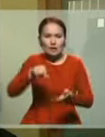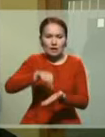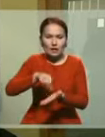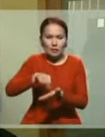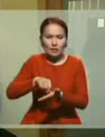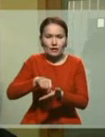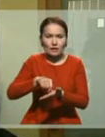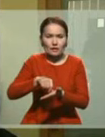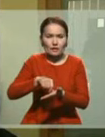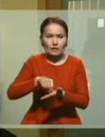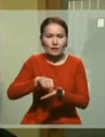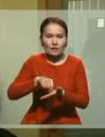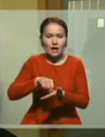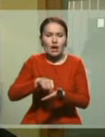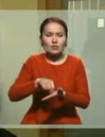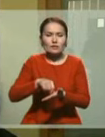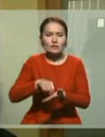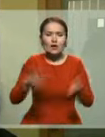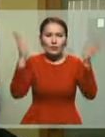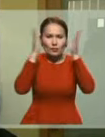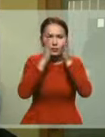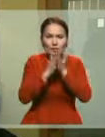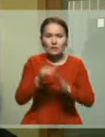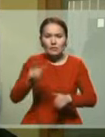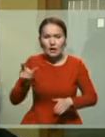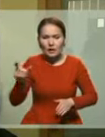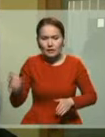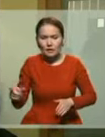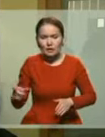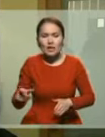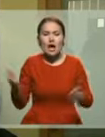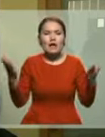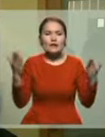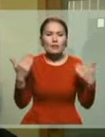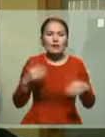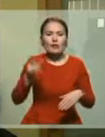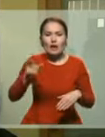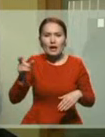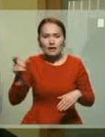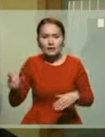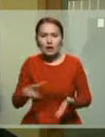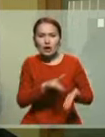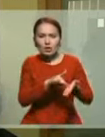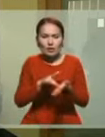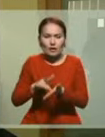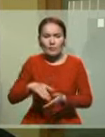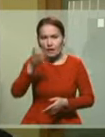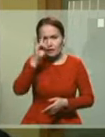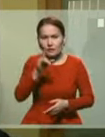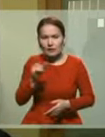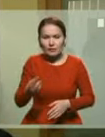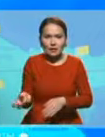жерге баратын діни қажылар, демалуға келетін Қазақстан тұрғындар.